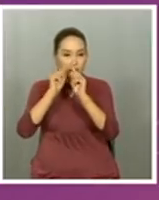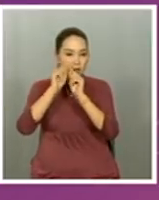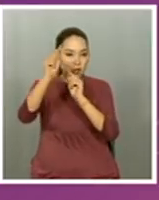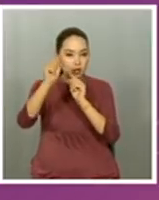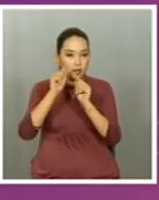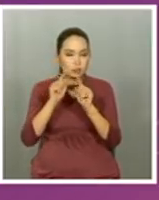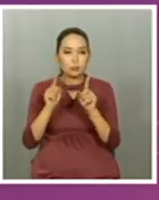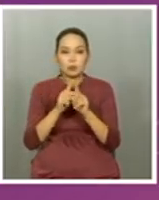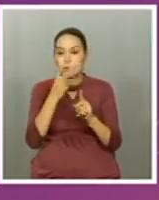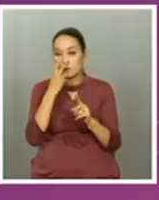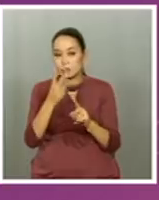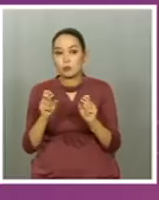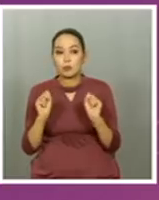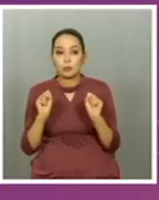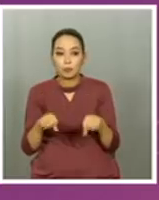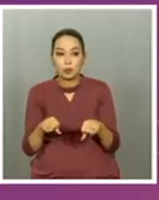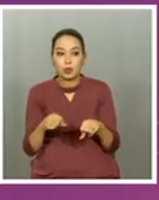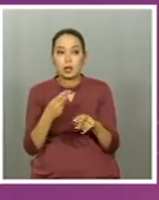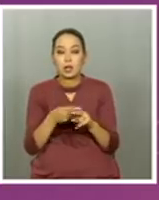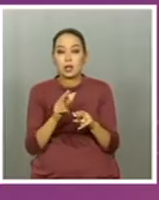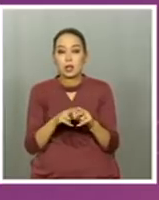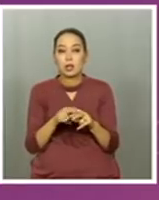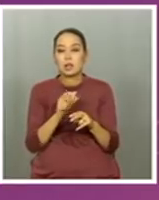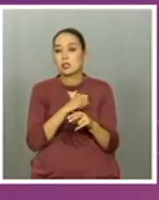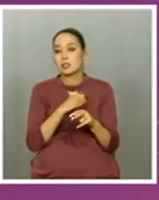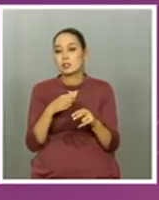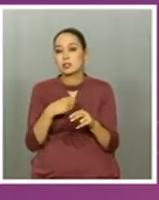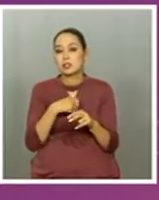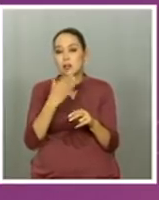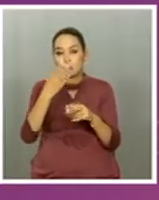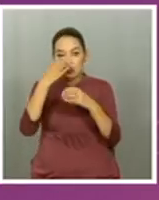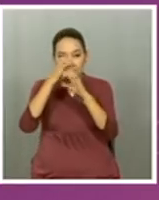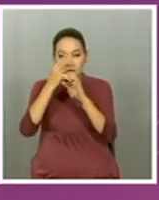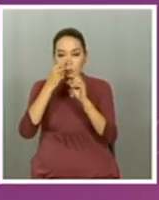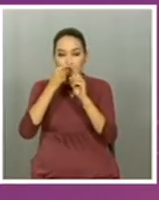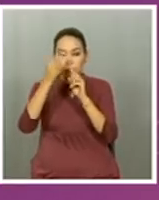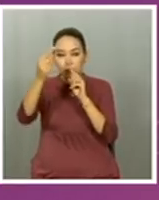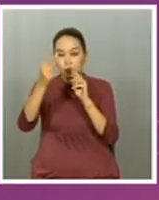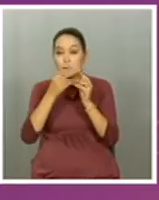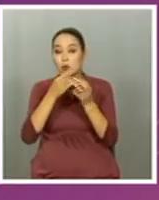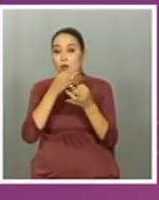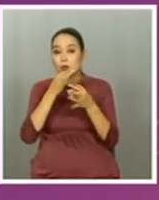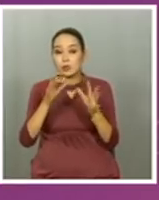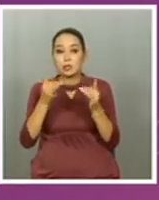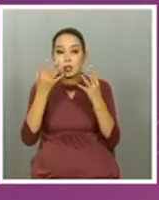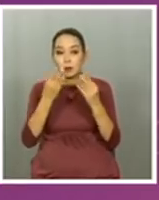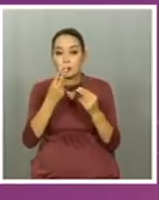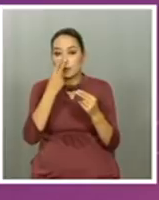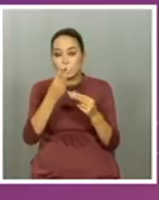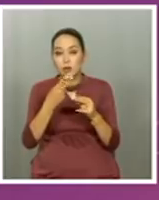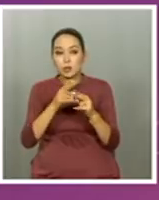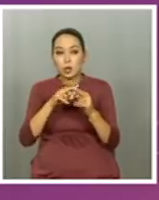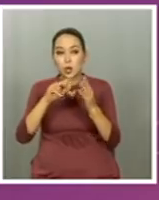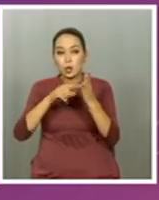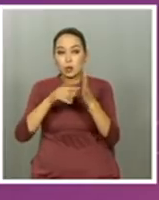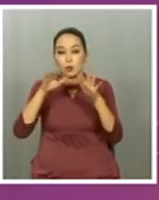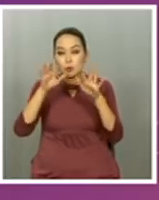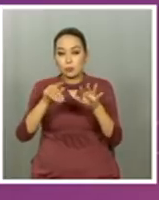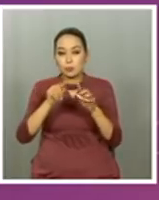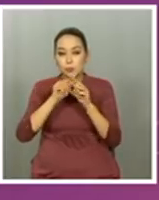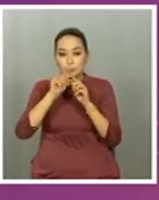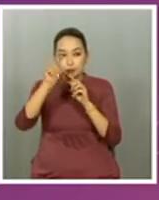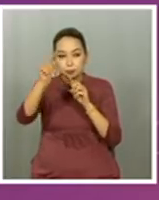болып көрінеді. Дегенмен, ең жақсы деген телескоппен алынған кез келген жұлдыздың кескіні нүктеден көрі даққа көбірек